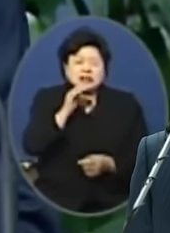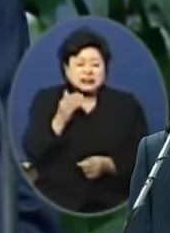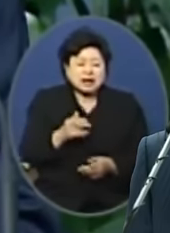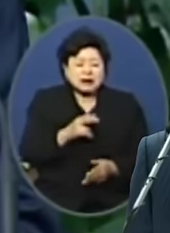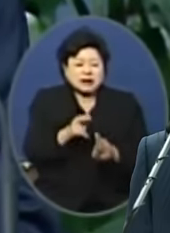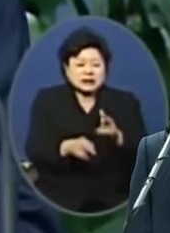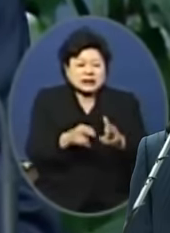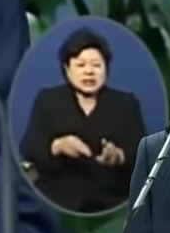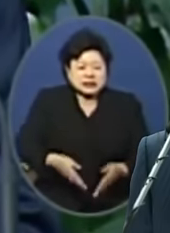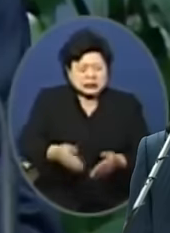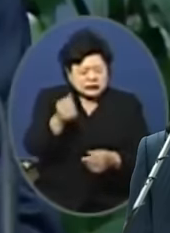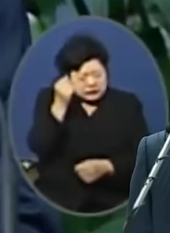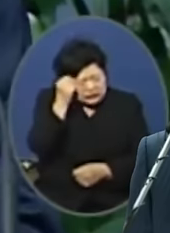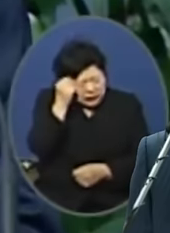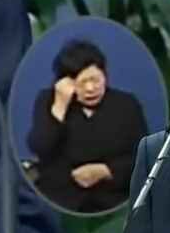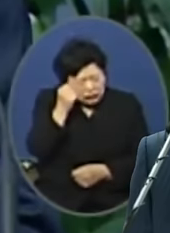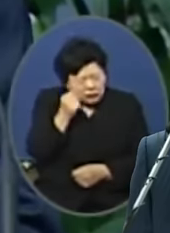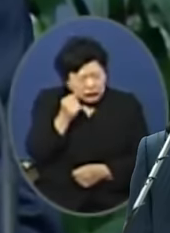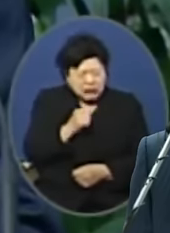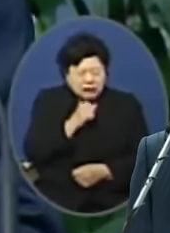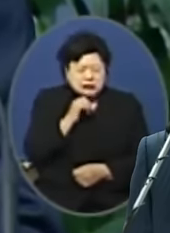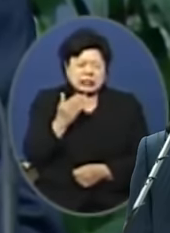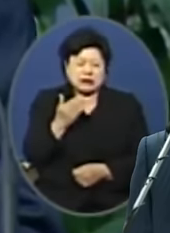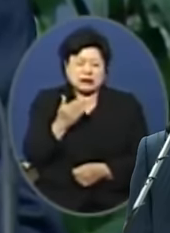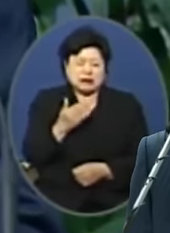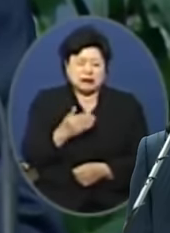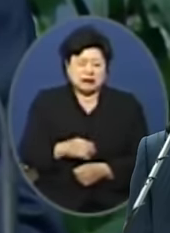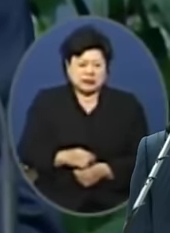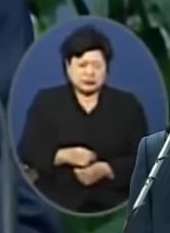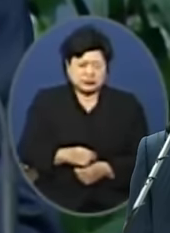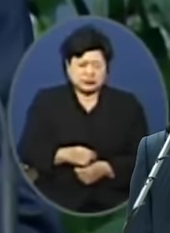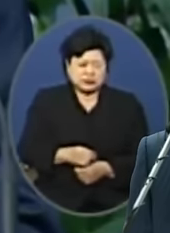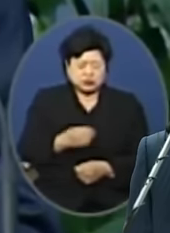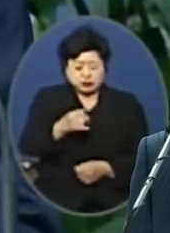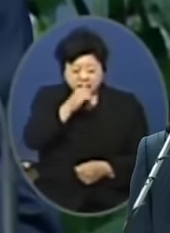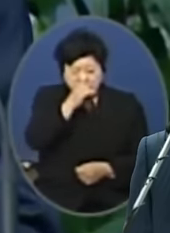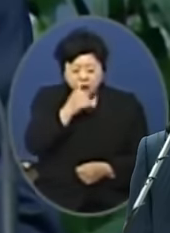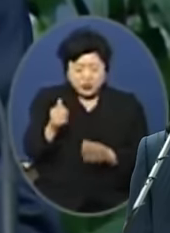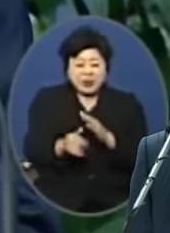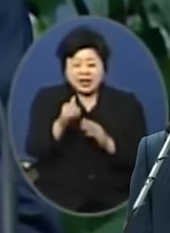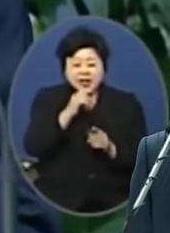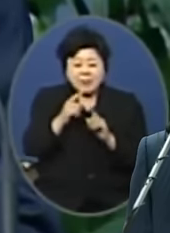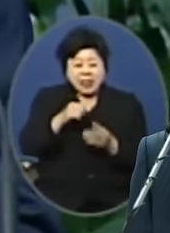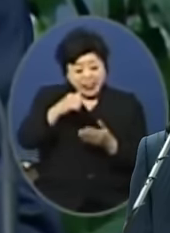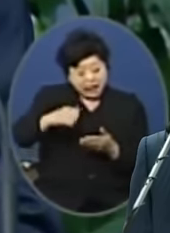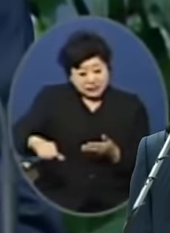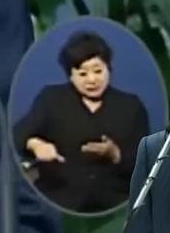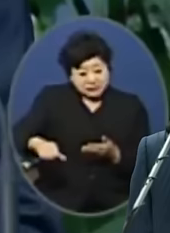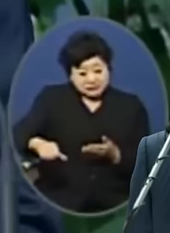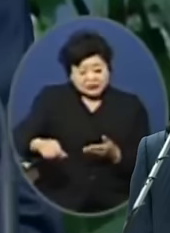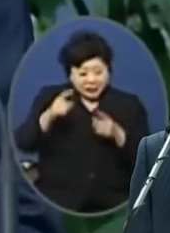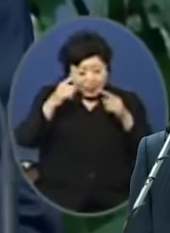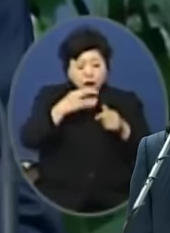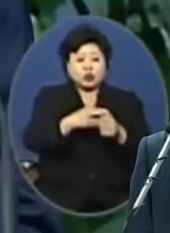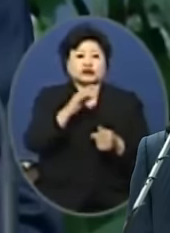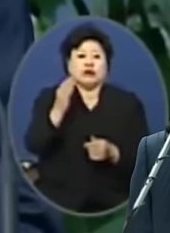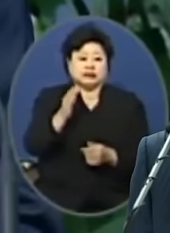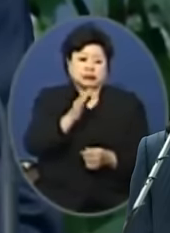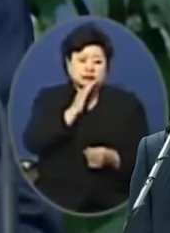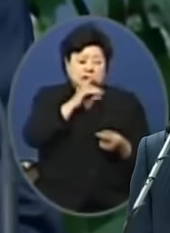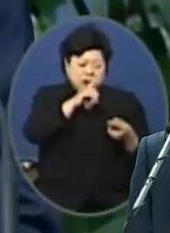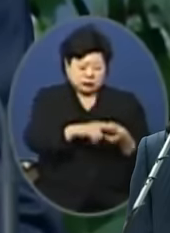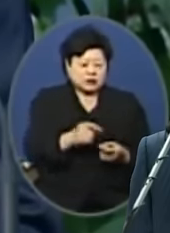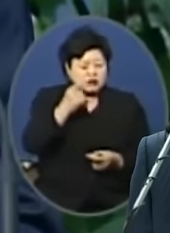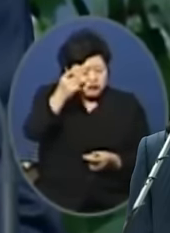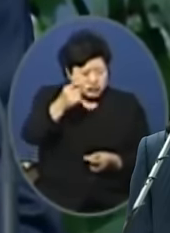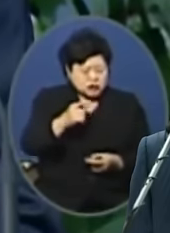기차역전에 가서 얻어먹고 살고 세 번째 꿈이 있고 희망이 있다고 하는 아들은 대학 교수가 되어서